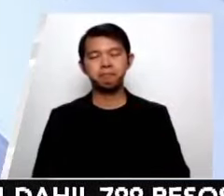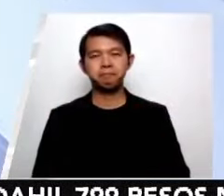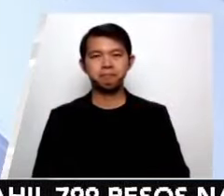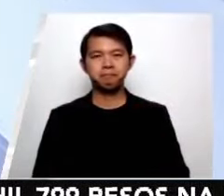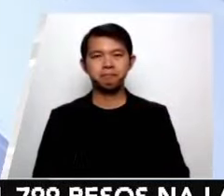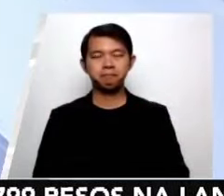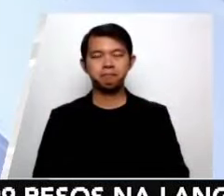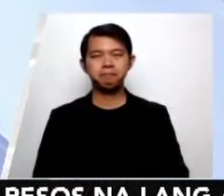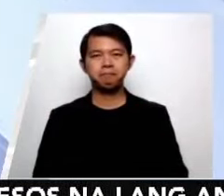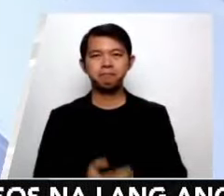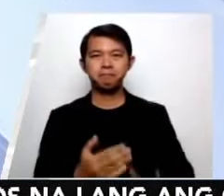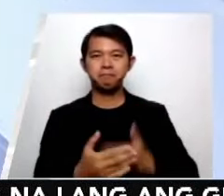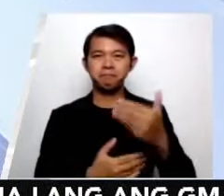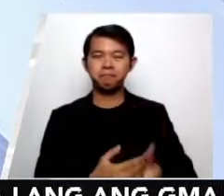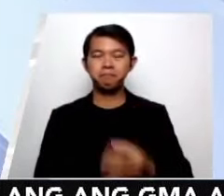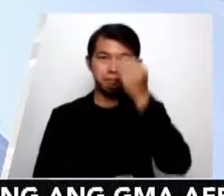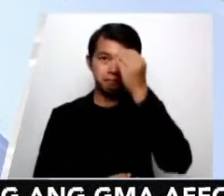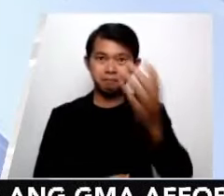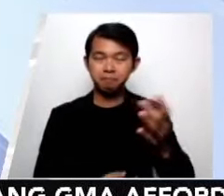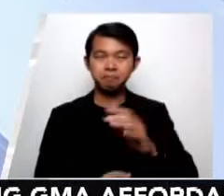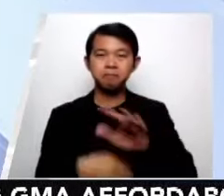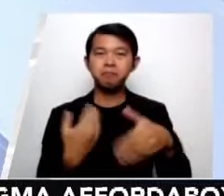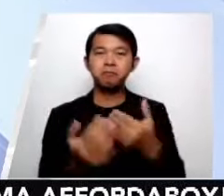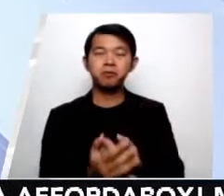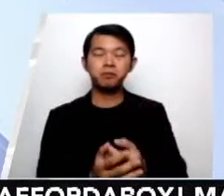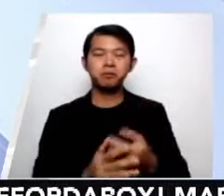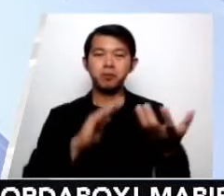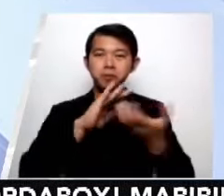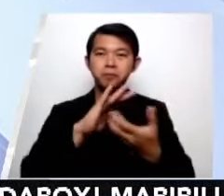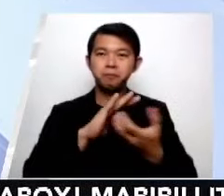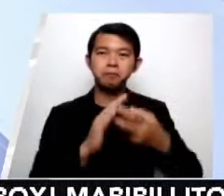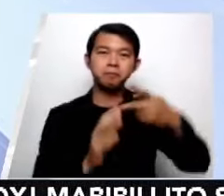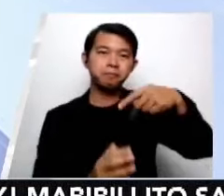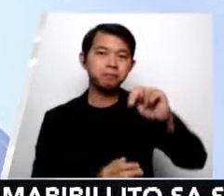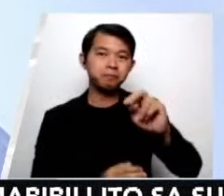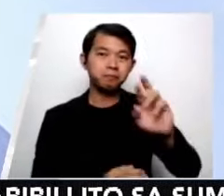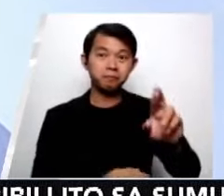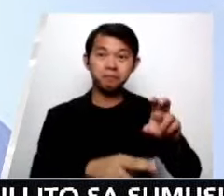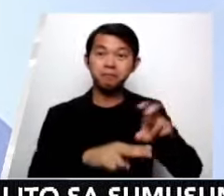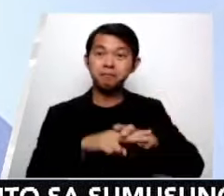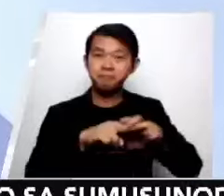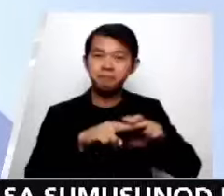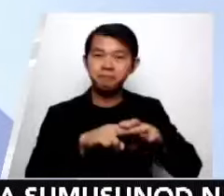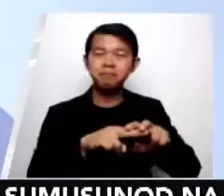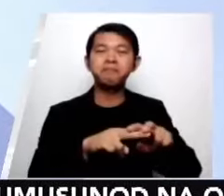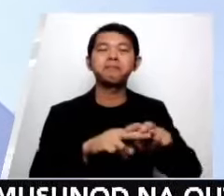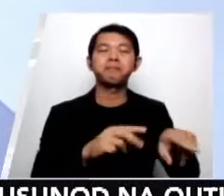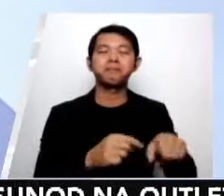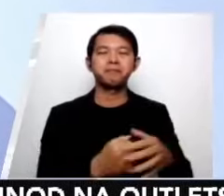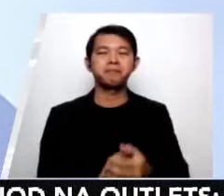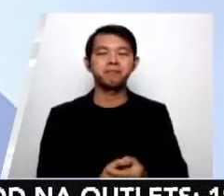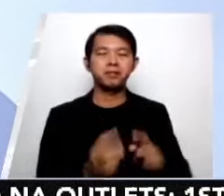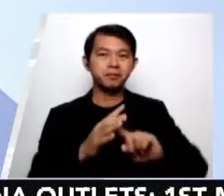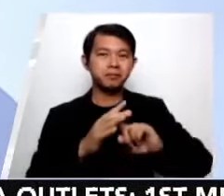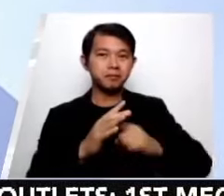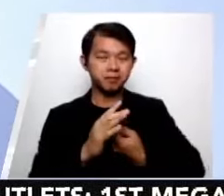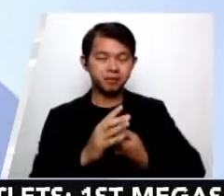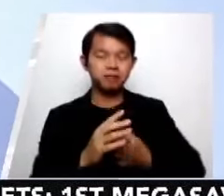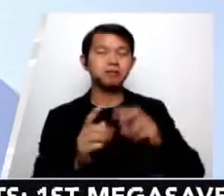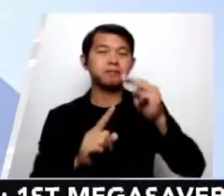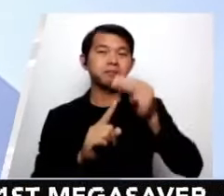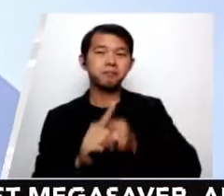Abiso sa mga suki ng PNR o Philippine National Railways. Simula March 28, Huwebes Santo, hindi na